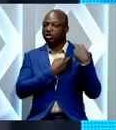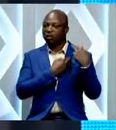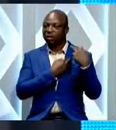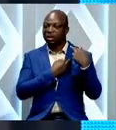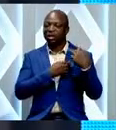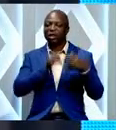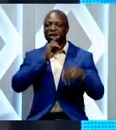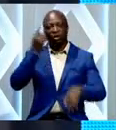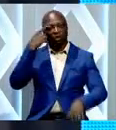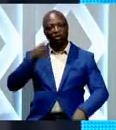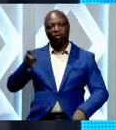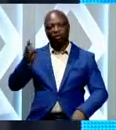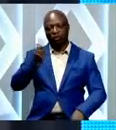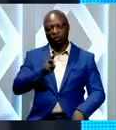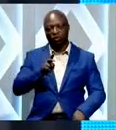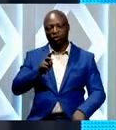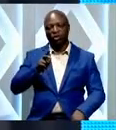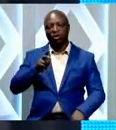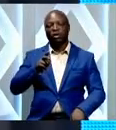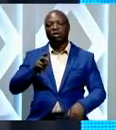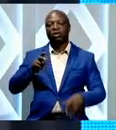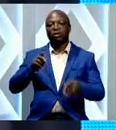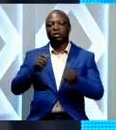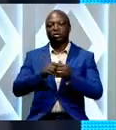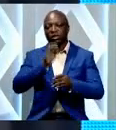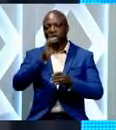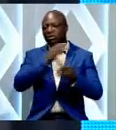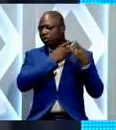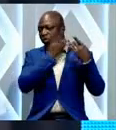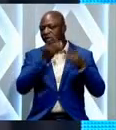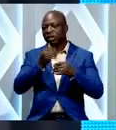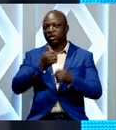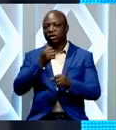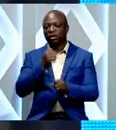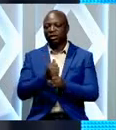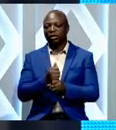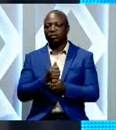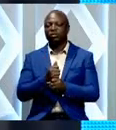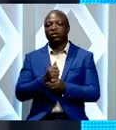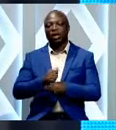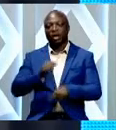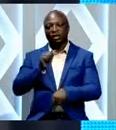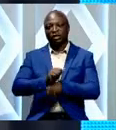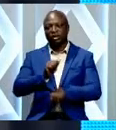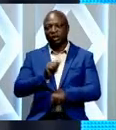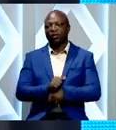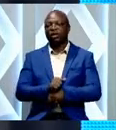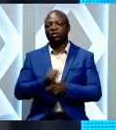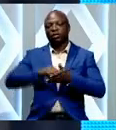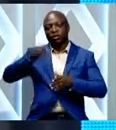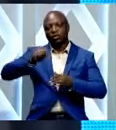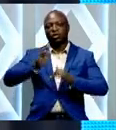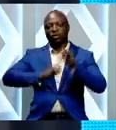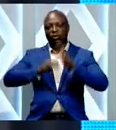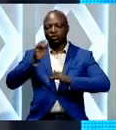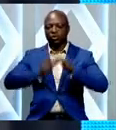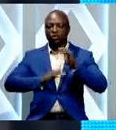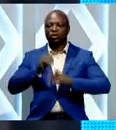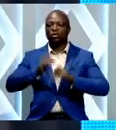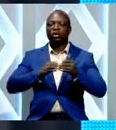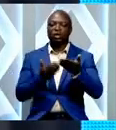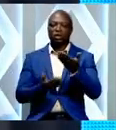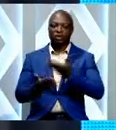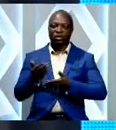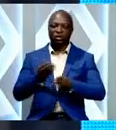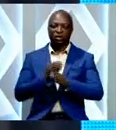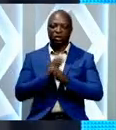est la sienne, cherche depuis des décennies à naviguer entre le besoin de construction et d'entretien des